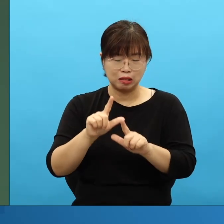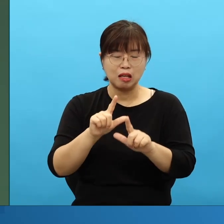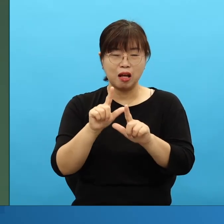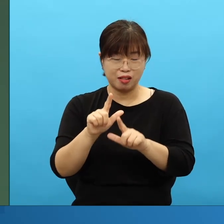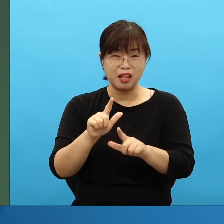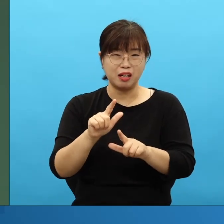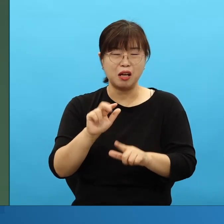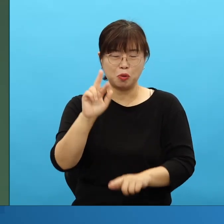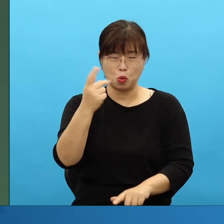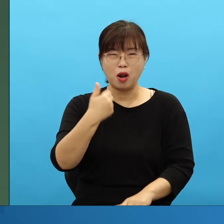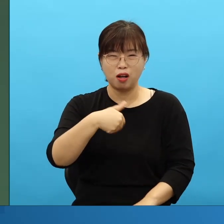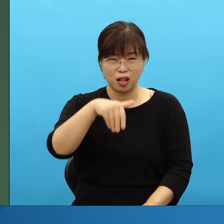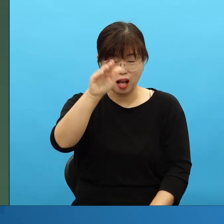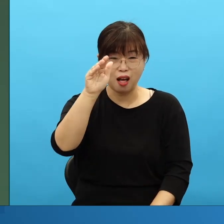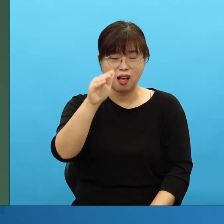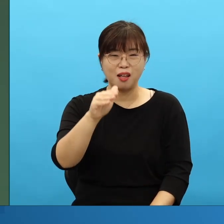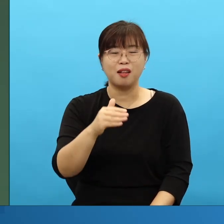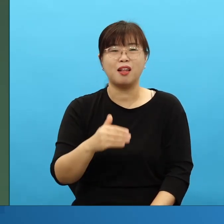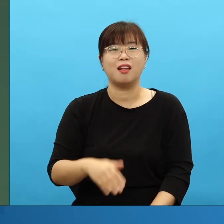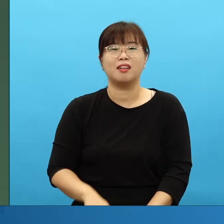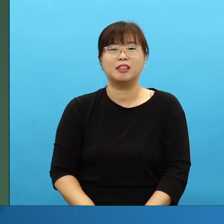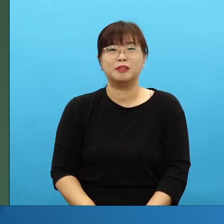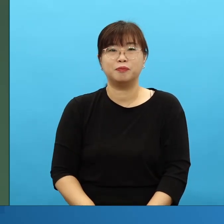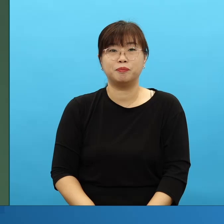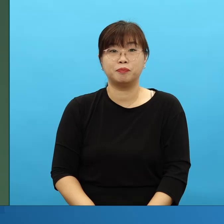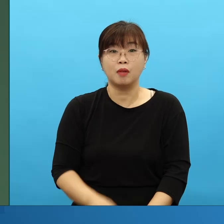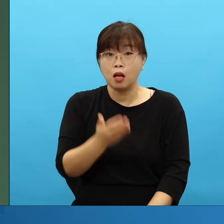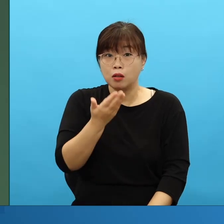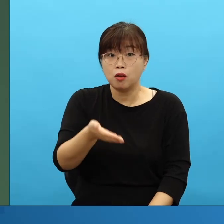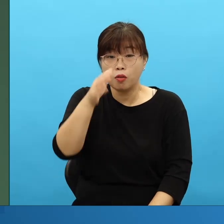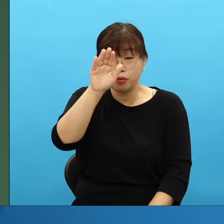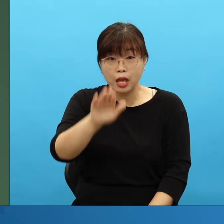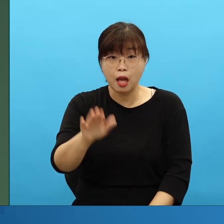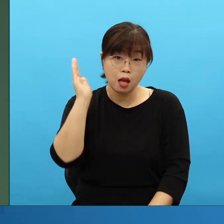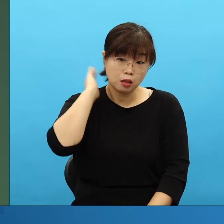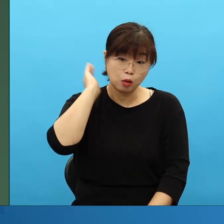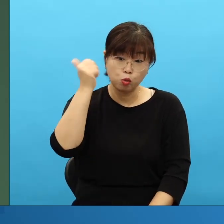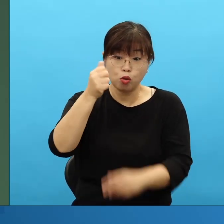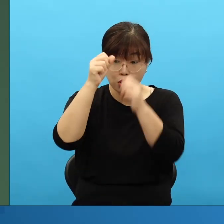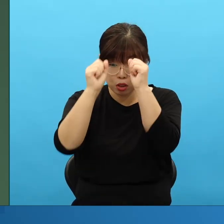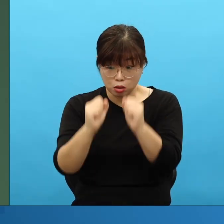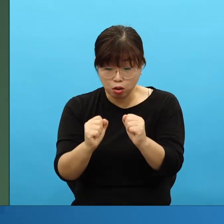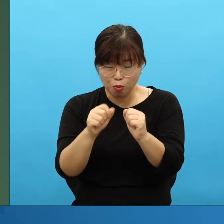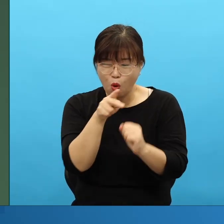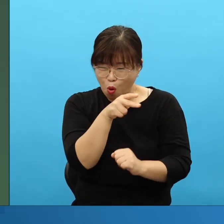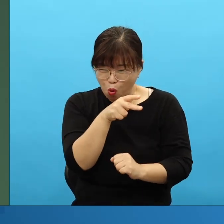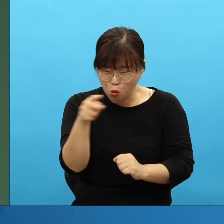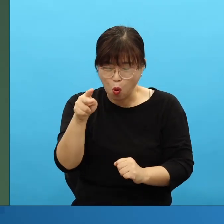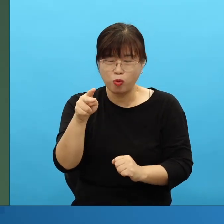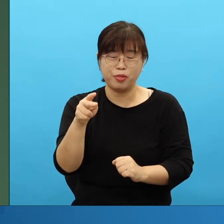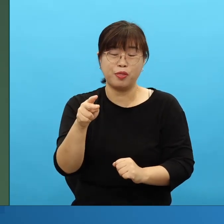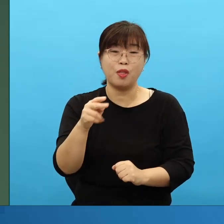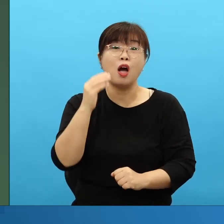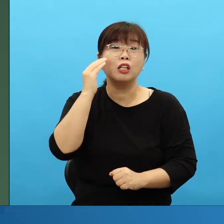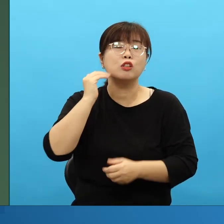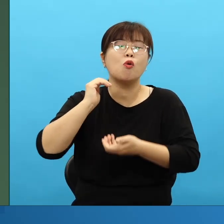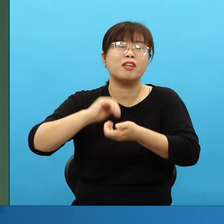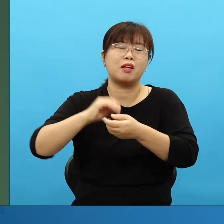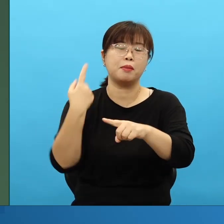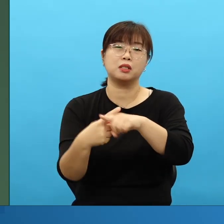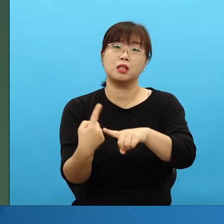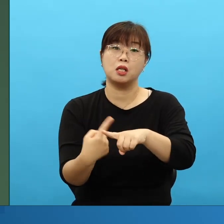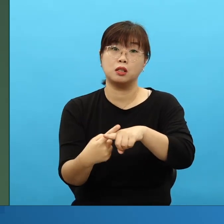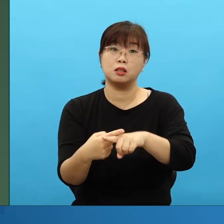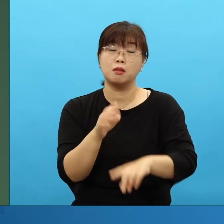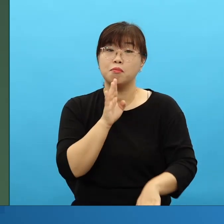대통령이 있었으면요, 그게 청와대입니다. But if our president fled there even temporarily, that place 예, 그보다 더 험한